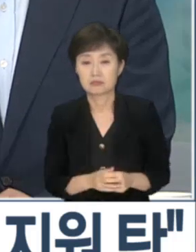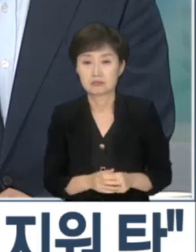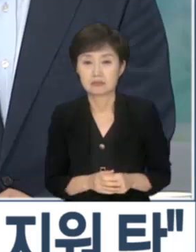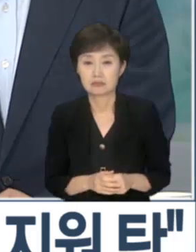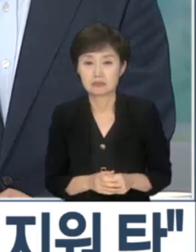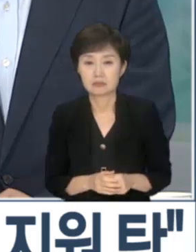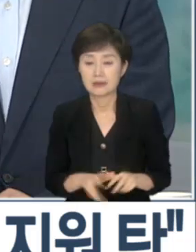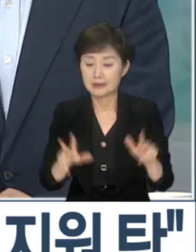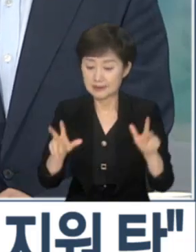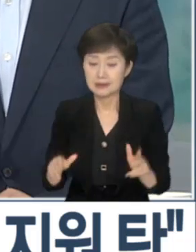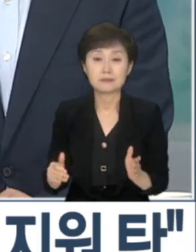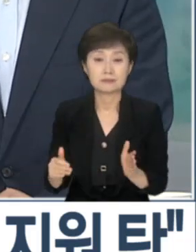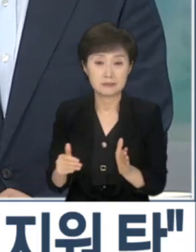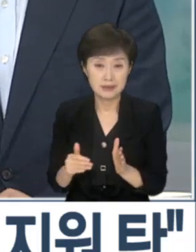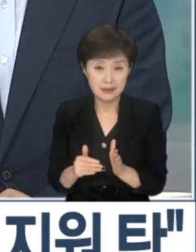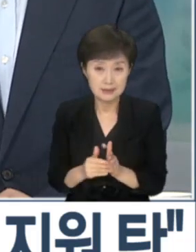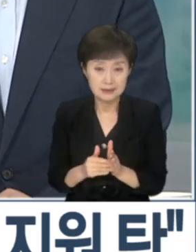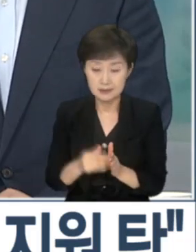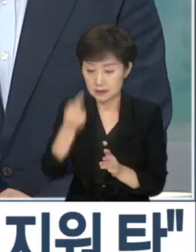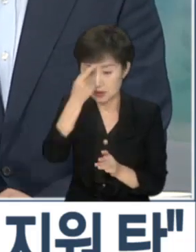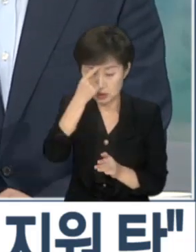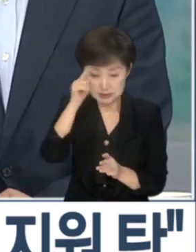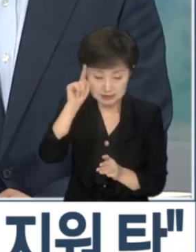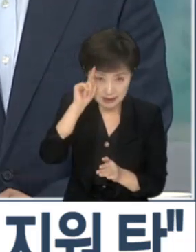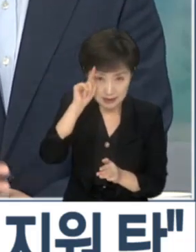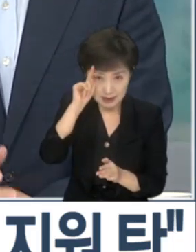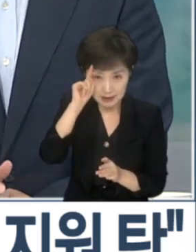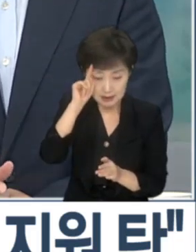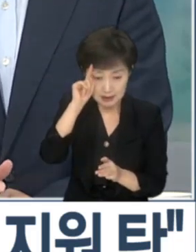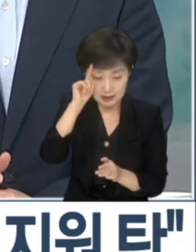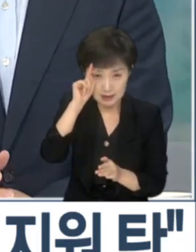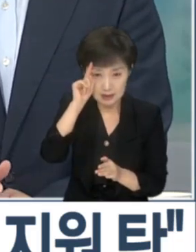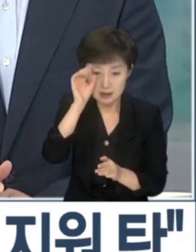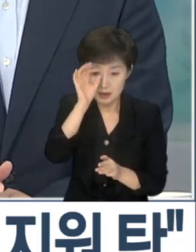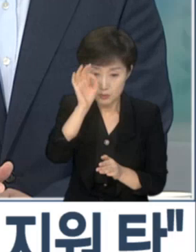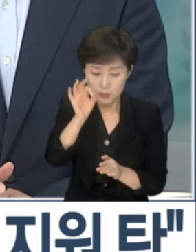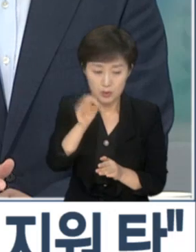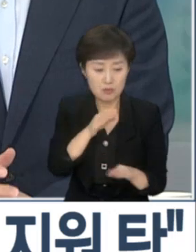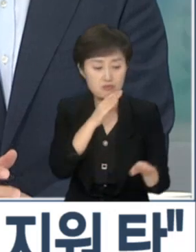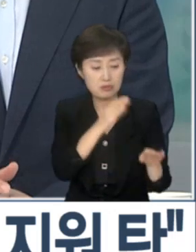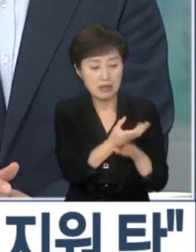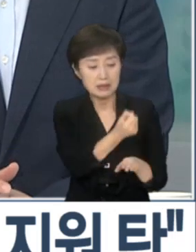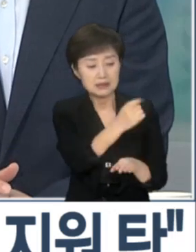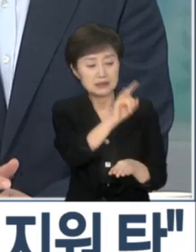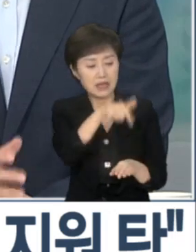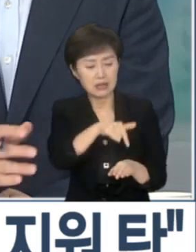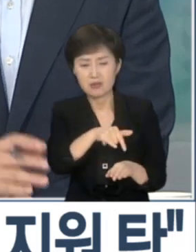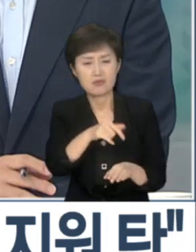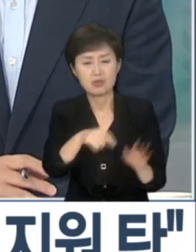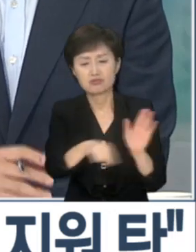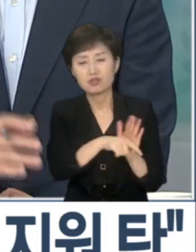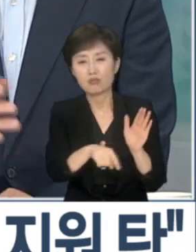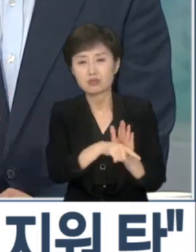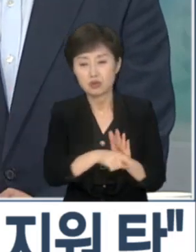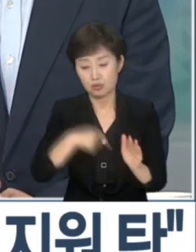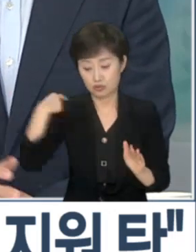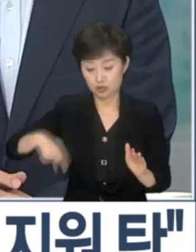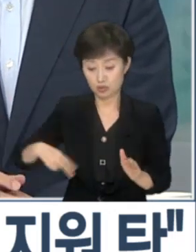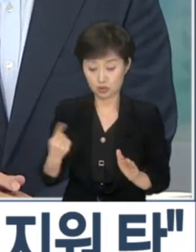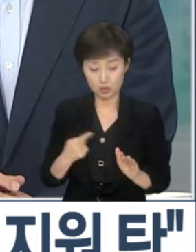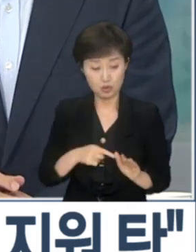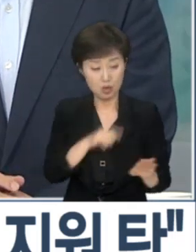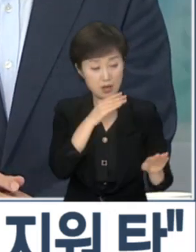그동안에 러시아도 북이 핵을 갖는 것에 대해서 부정적이었었고 중국도